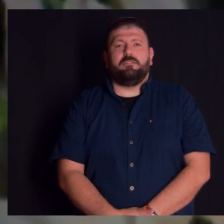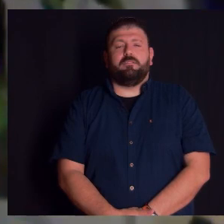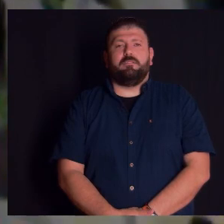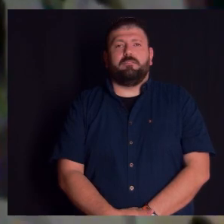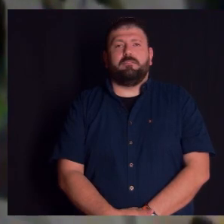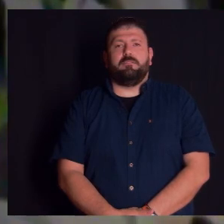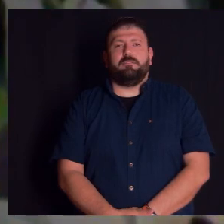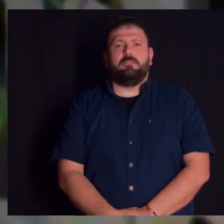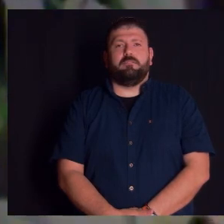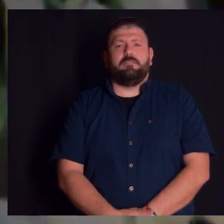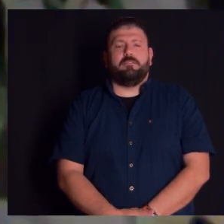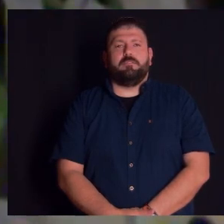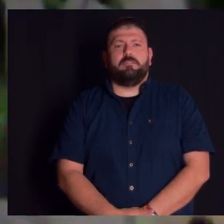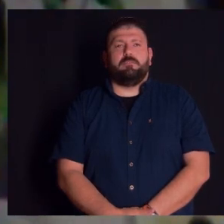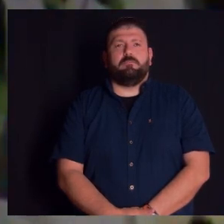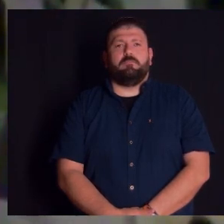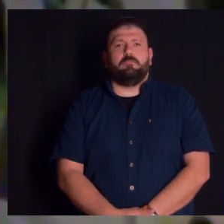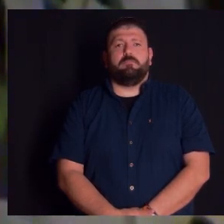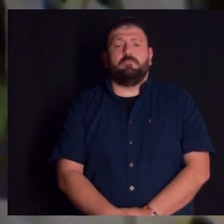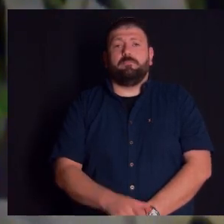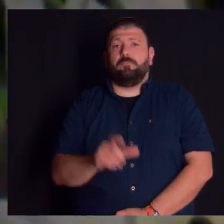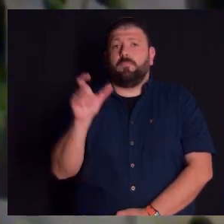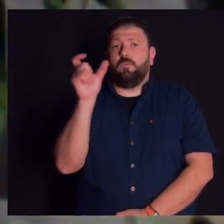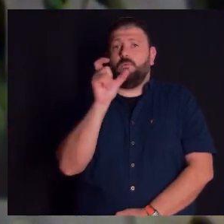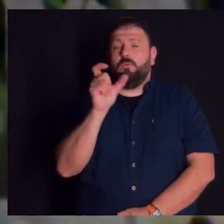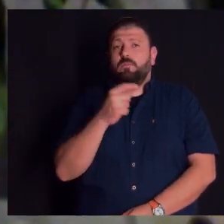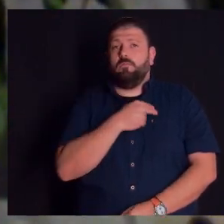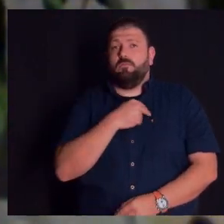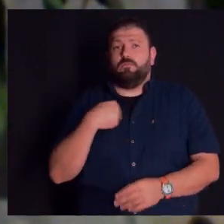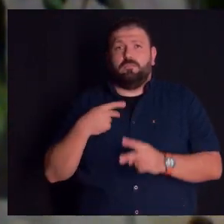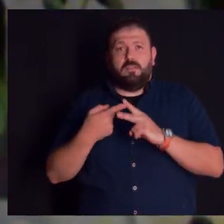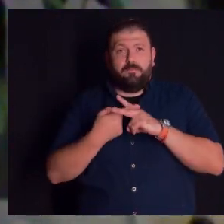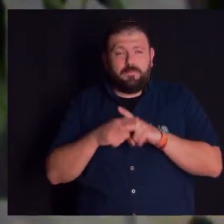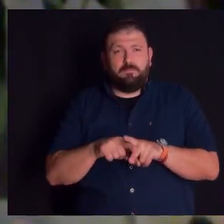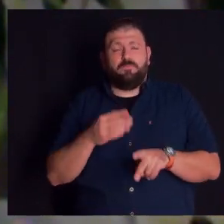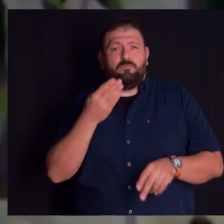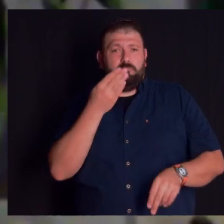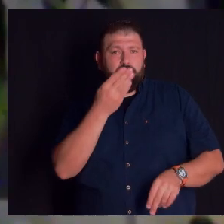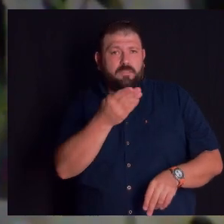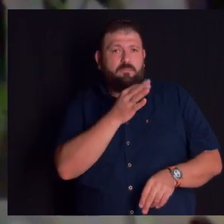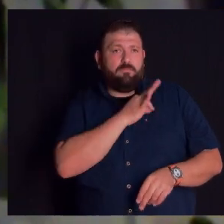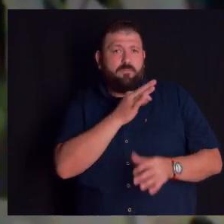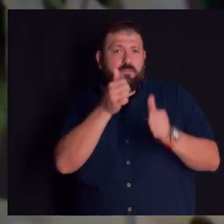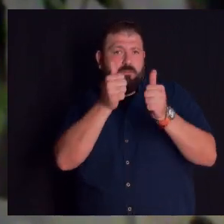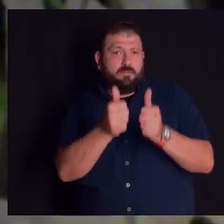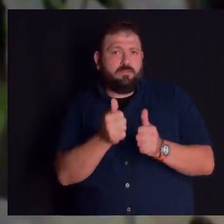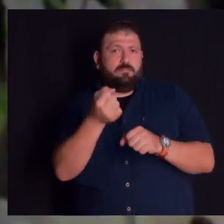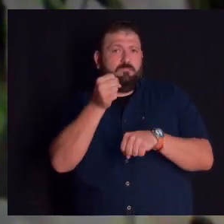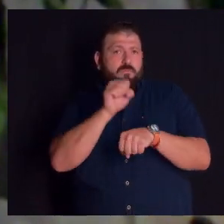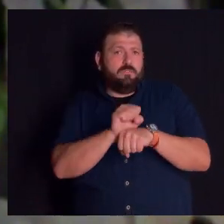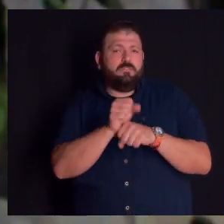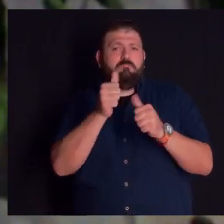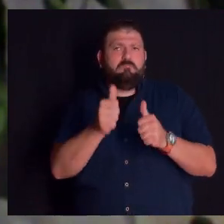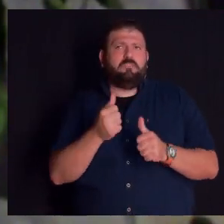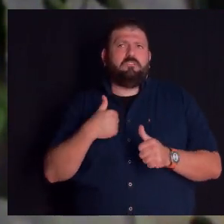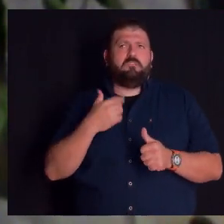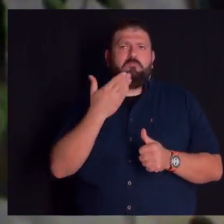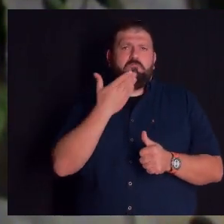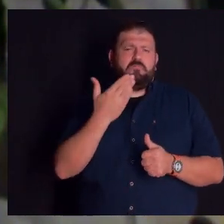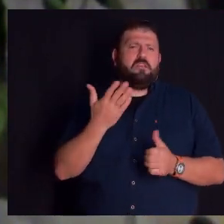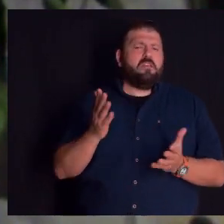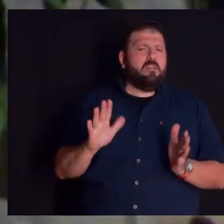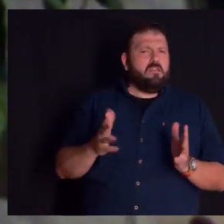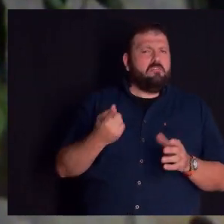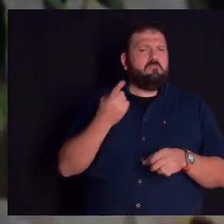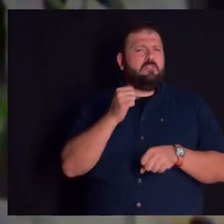хорошо, одна неделя, это немного. Cuando al principio nos pidieron que nos At the quedáramos en beginning, casa we were por asked to una stay semana, home for 1 week, and it bastante seemed to us